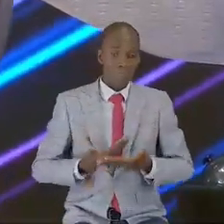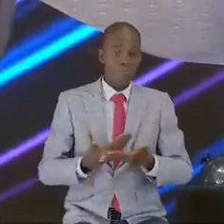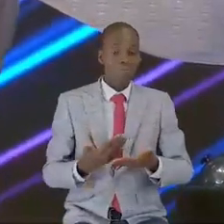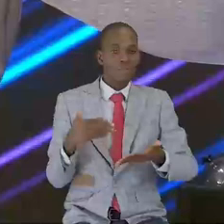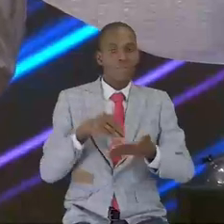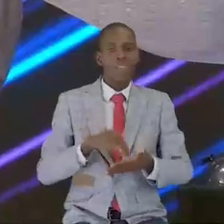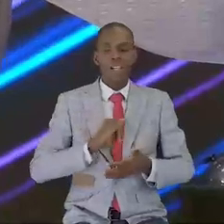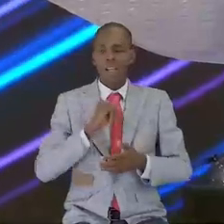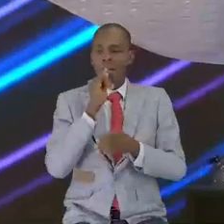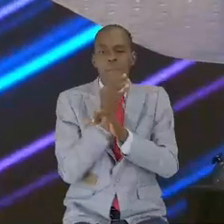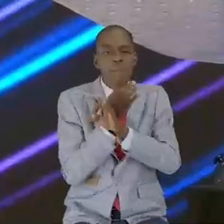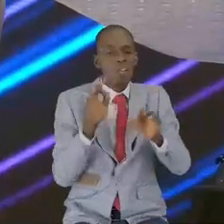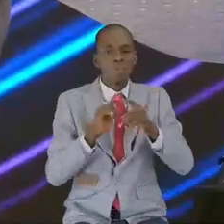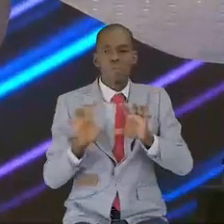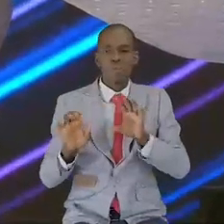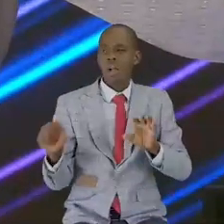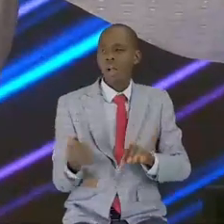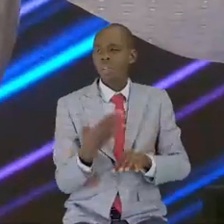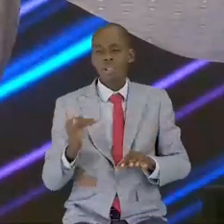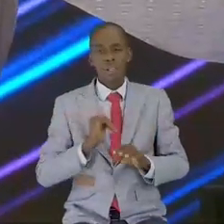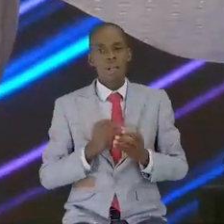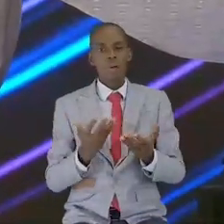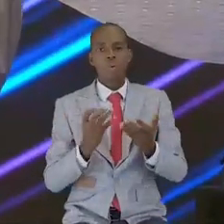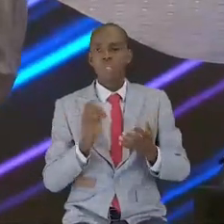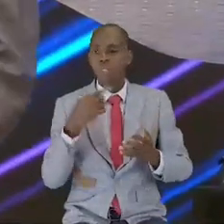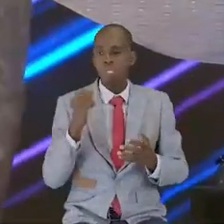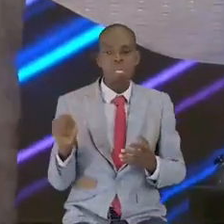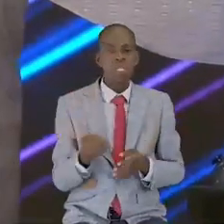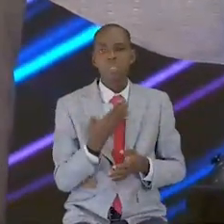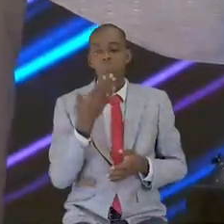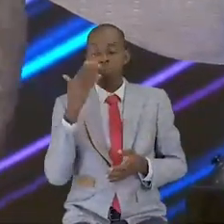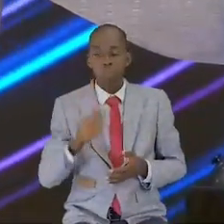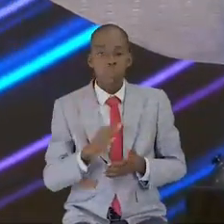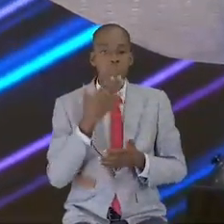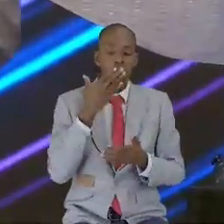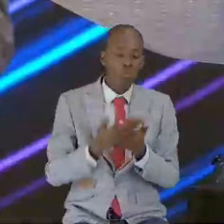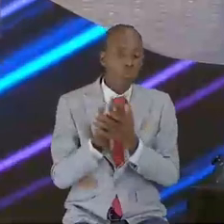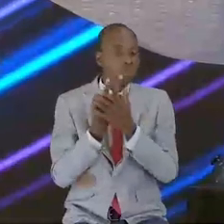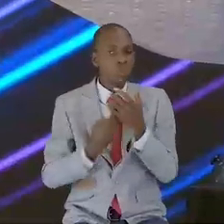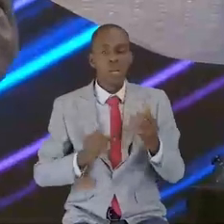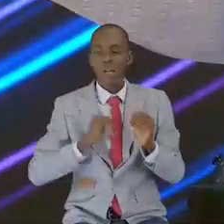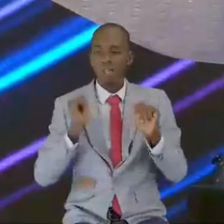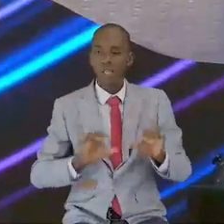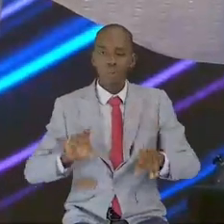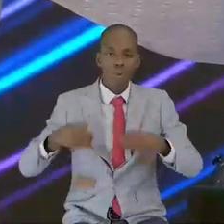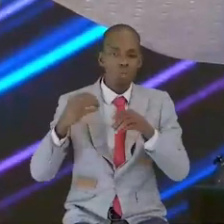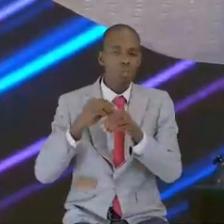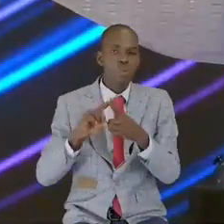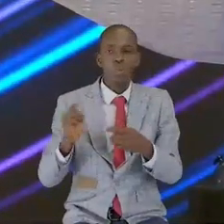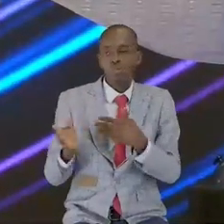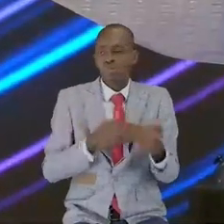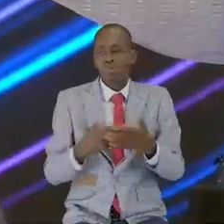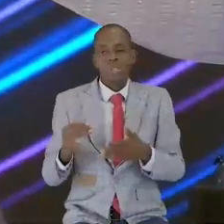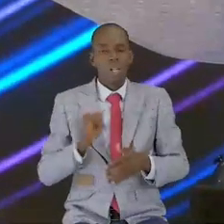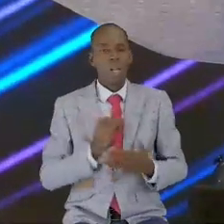Je suis libre de faire tout ce que je veux. Je suis libre de dire tout ce que je veux. Je suis libre d'aller ou de m'engager dans ce que je